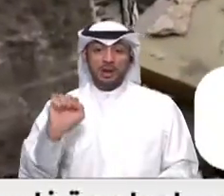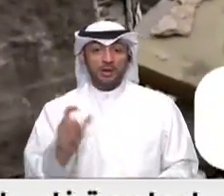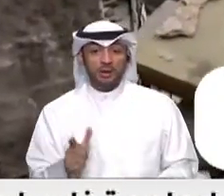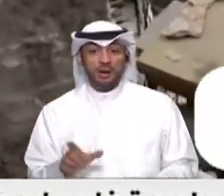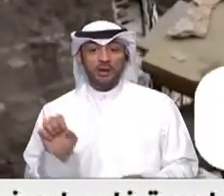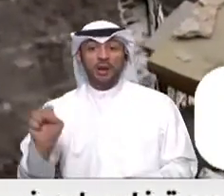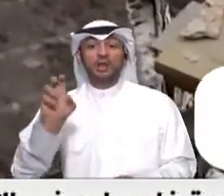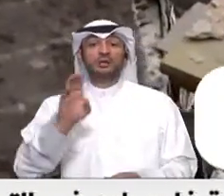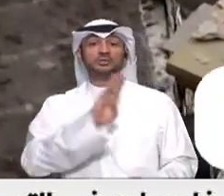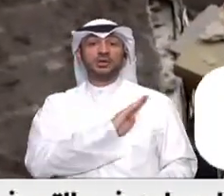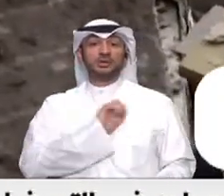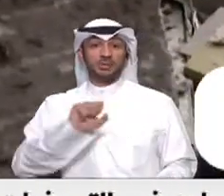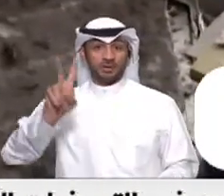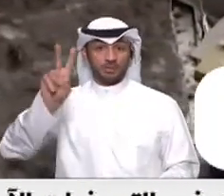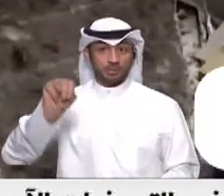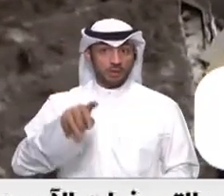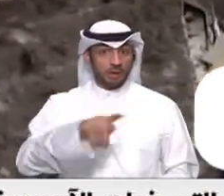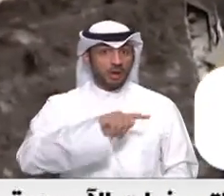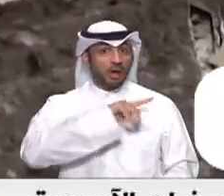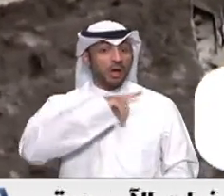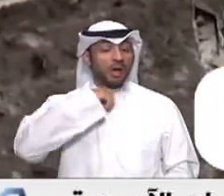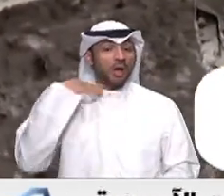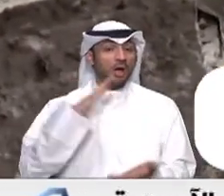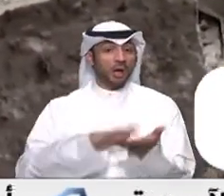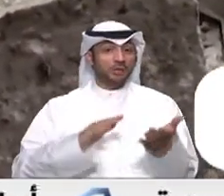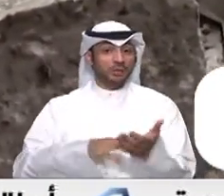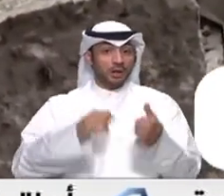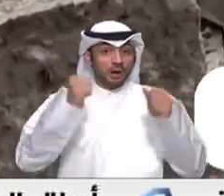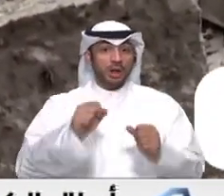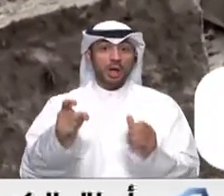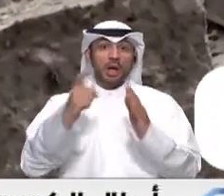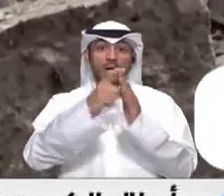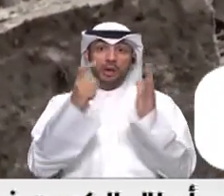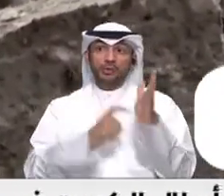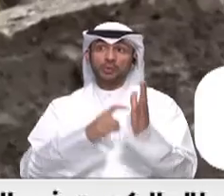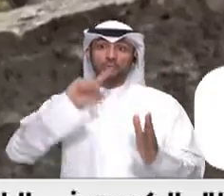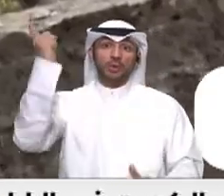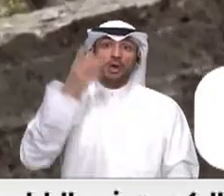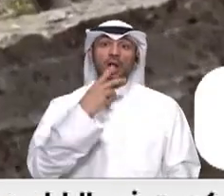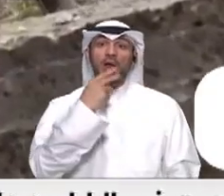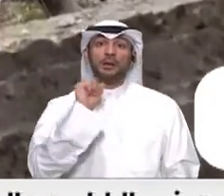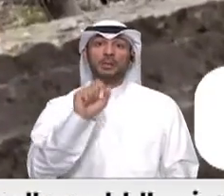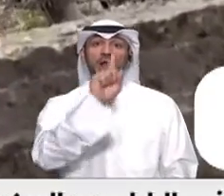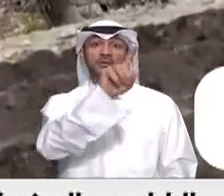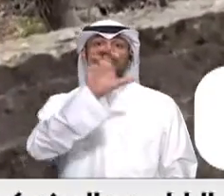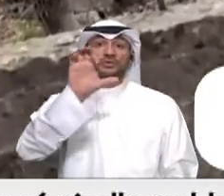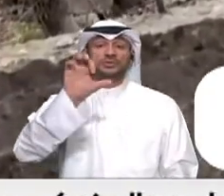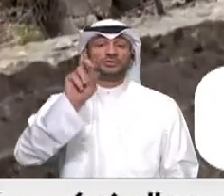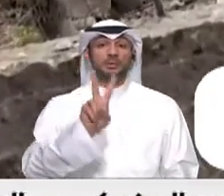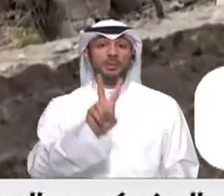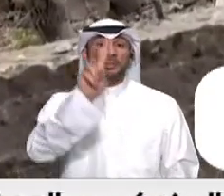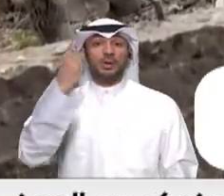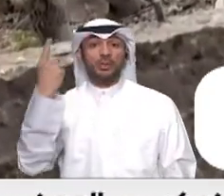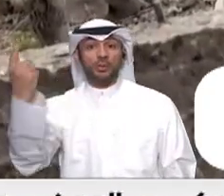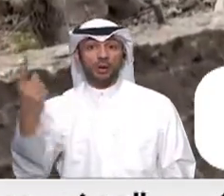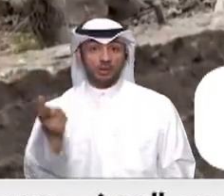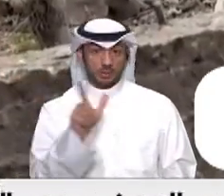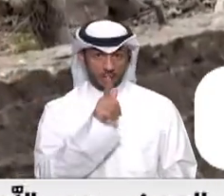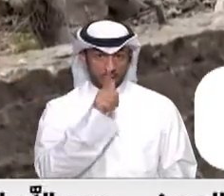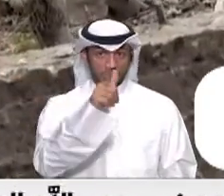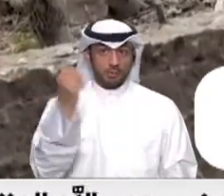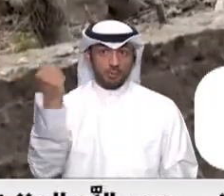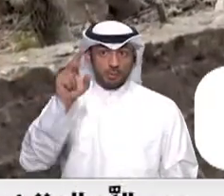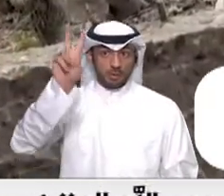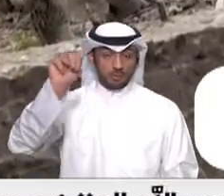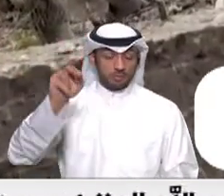خطيرة وخرق للقانون الدولي والقرار 1701، ودعت مجلس الأمن